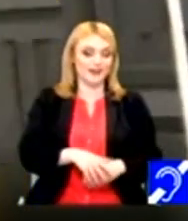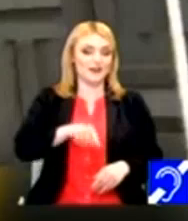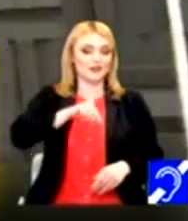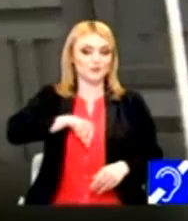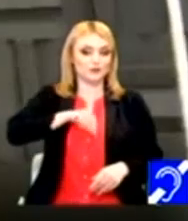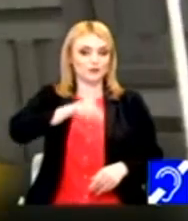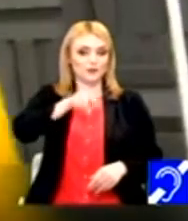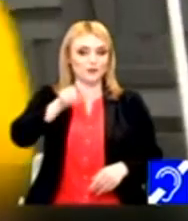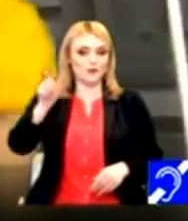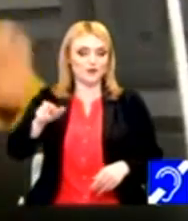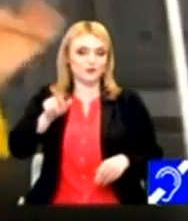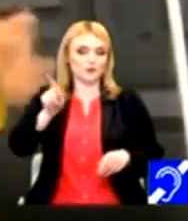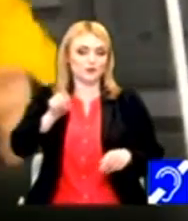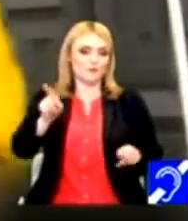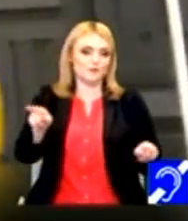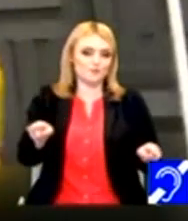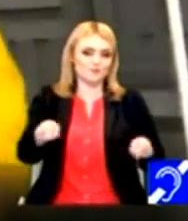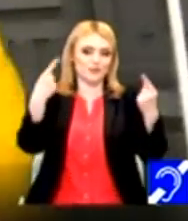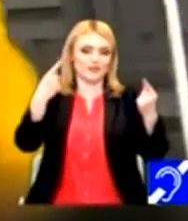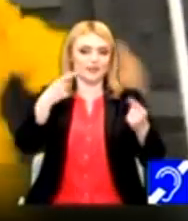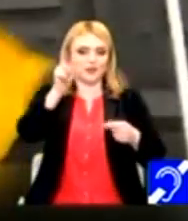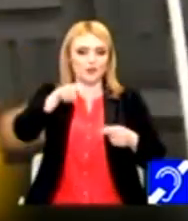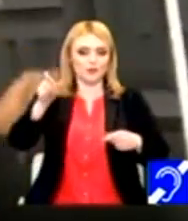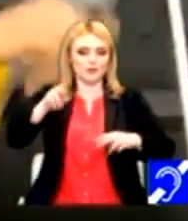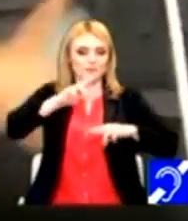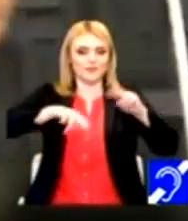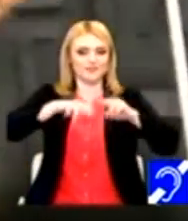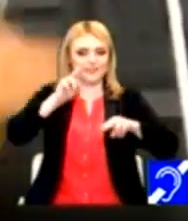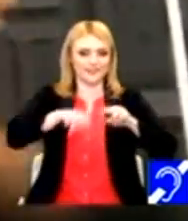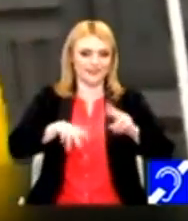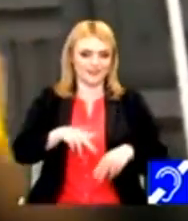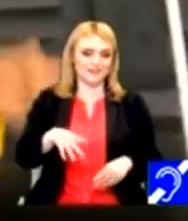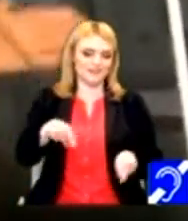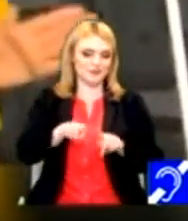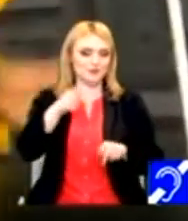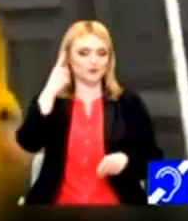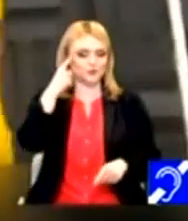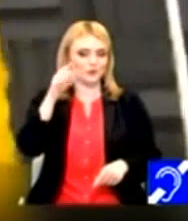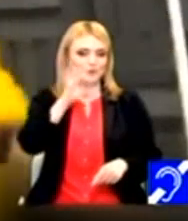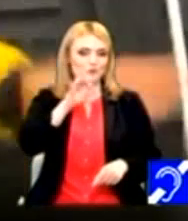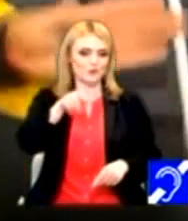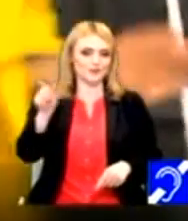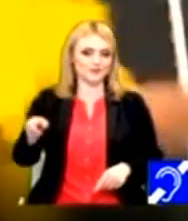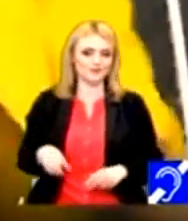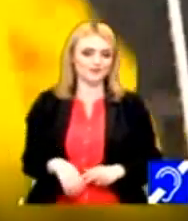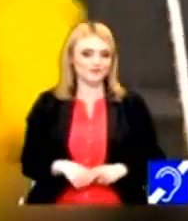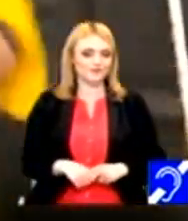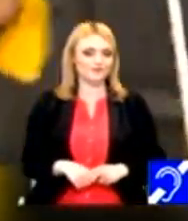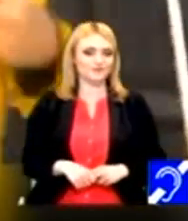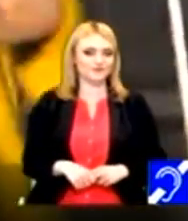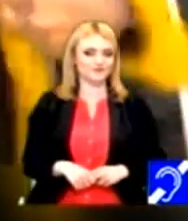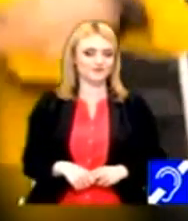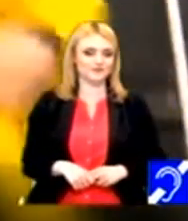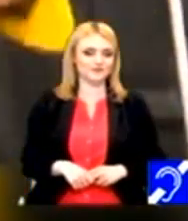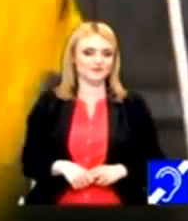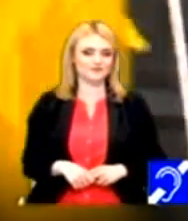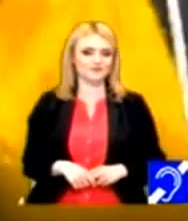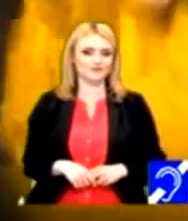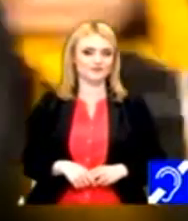că va fi extrem de util. El se montează simplu peste pacient, practic